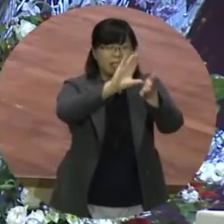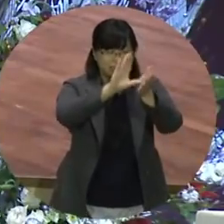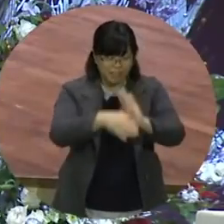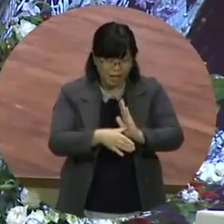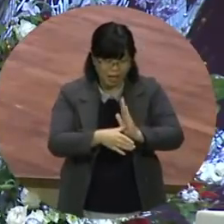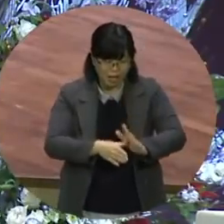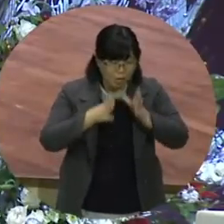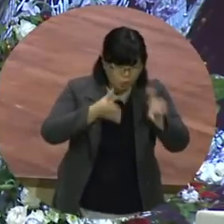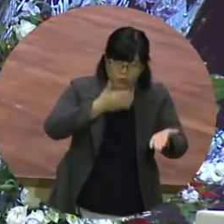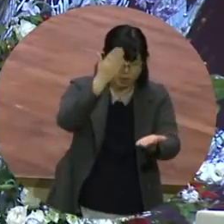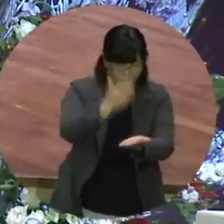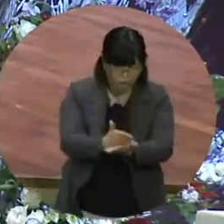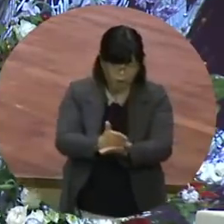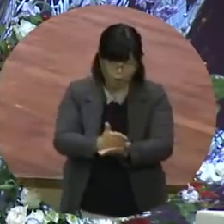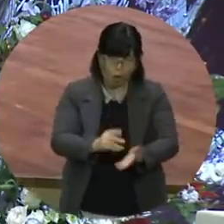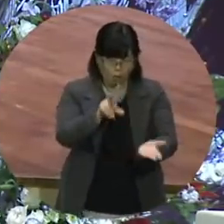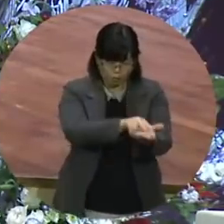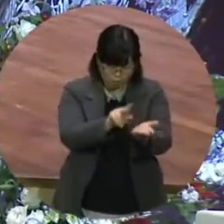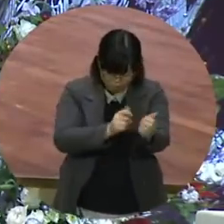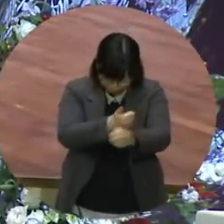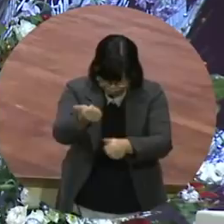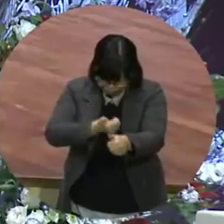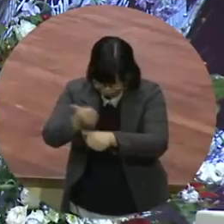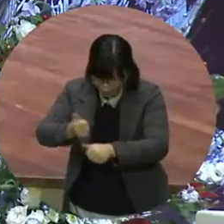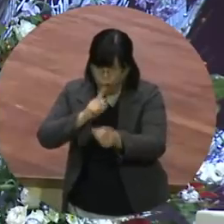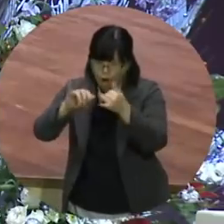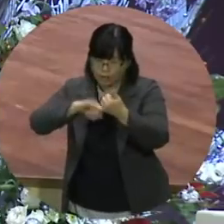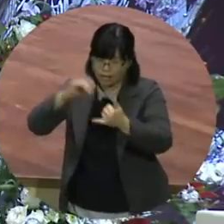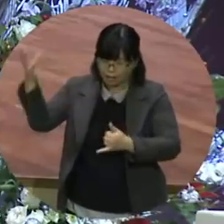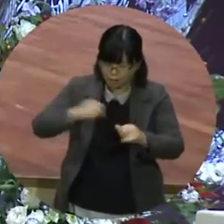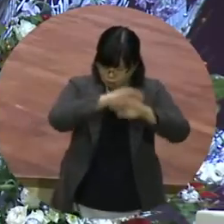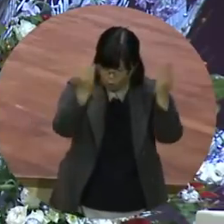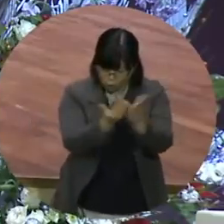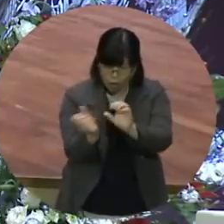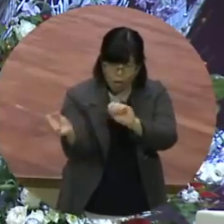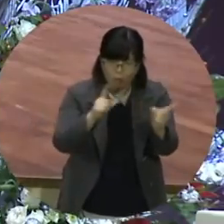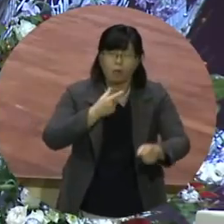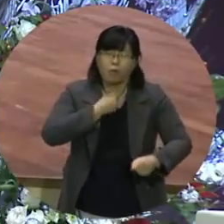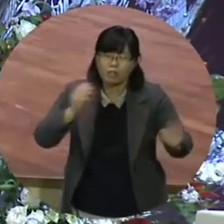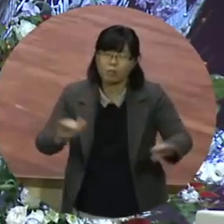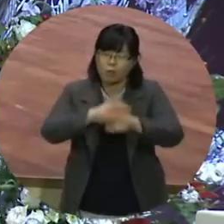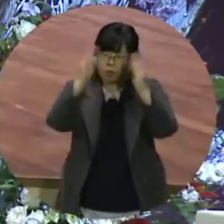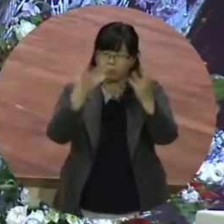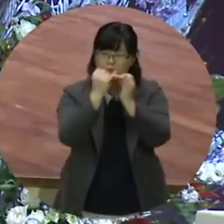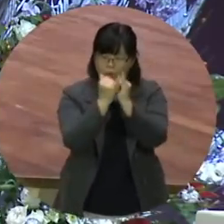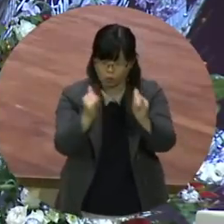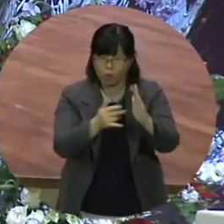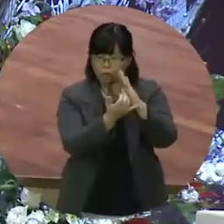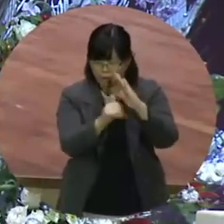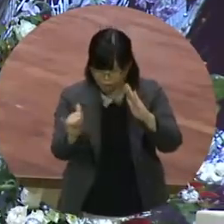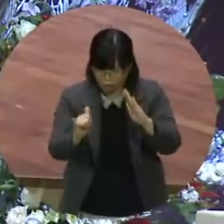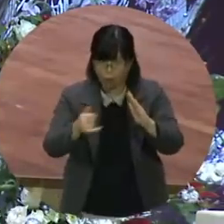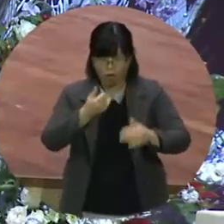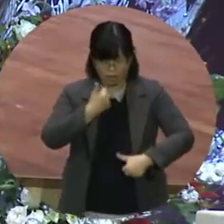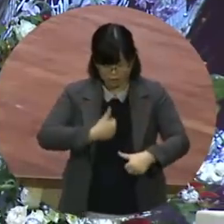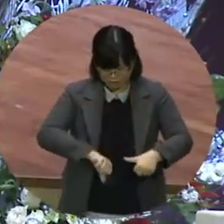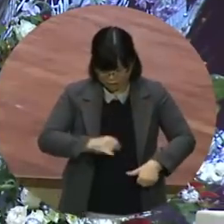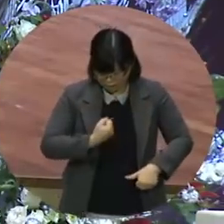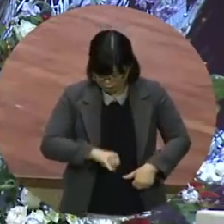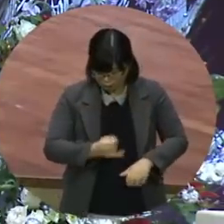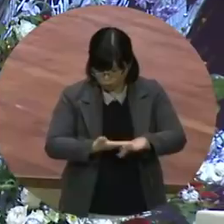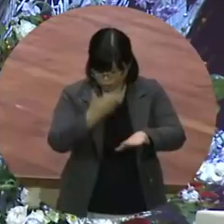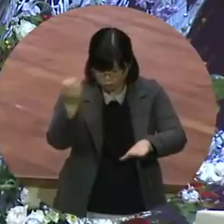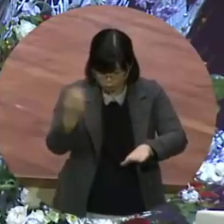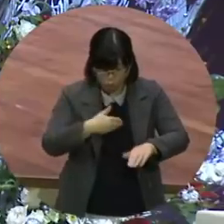다 뛰어넘어서 언약 기도 속에서 모든 것을 회복하기 원하는 사랑하는 성도들 가정과 생각과 자녀들과 사회 위에